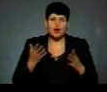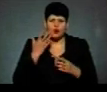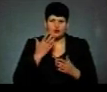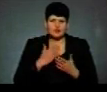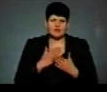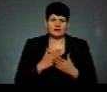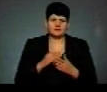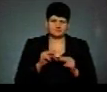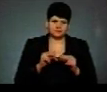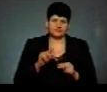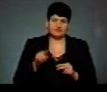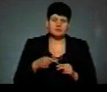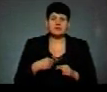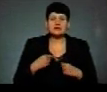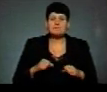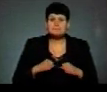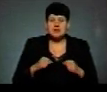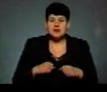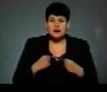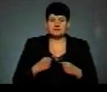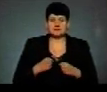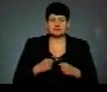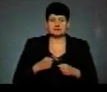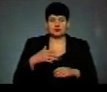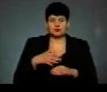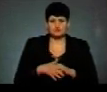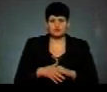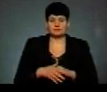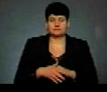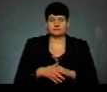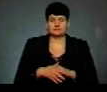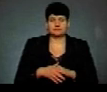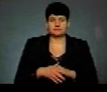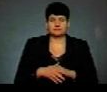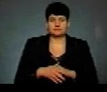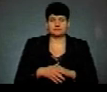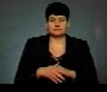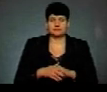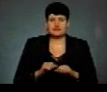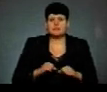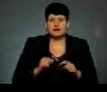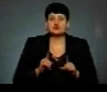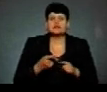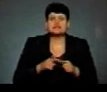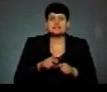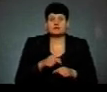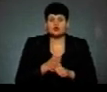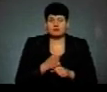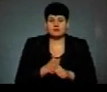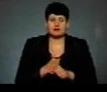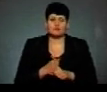справедливі вимоги. І ми однозначно намагаємося реагувати, однозначно намагаємося щось з тим робити, тому що